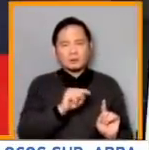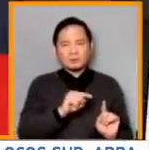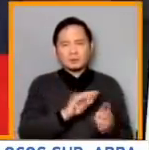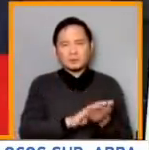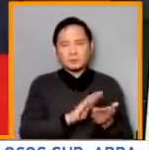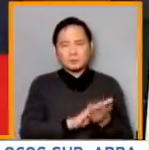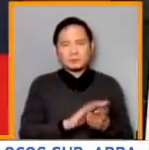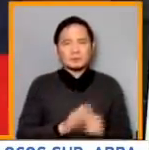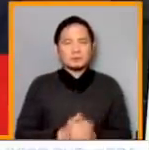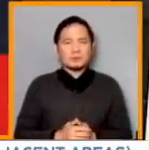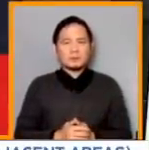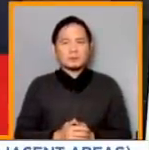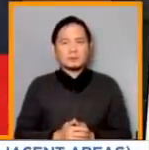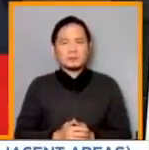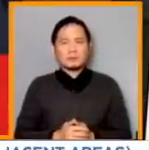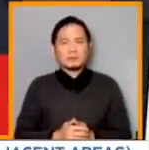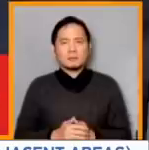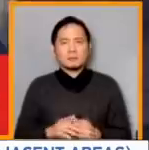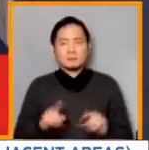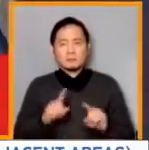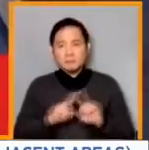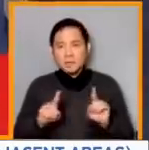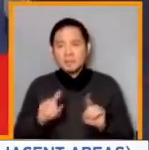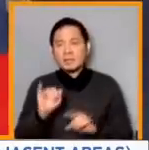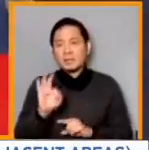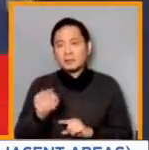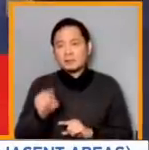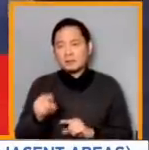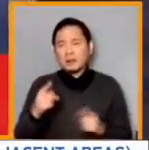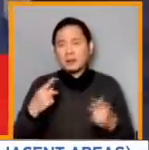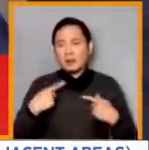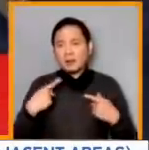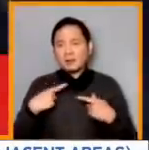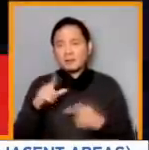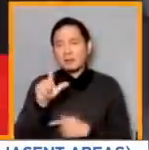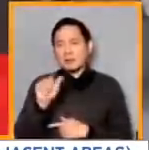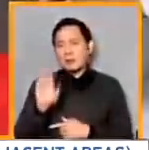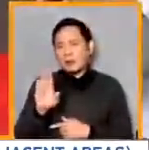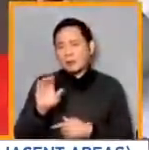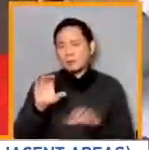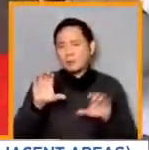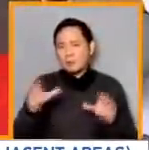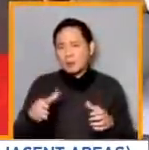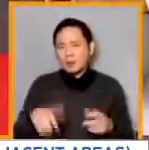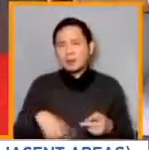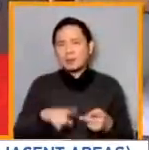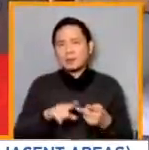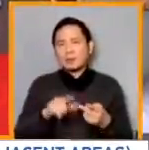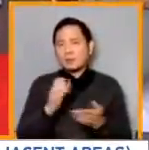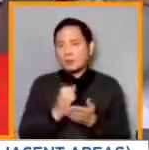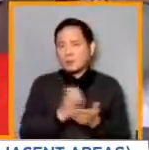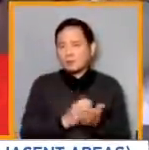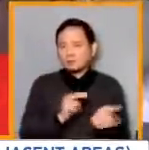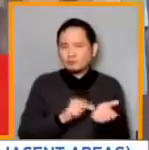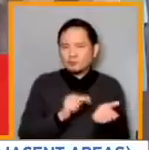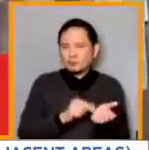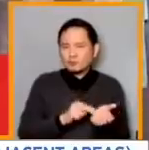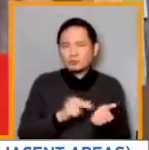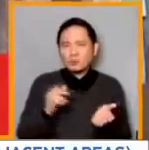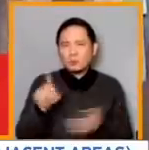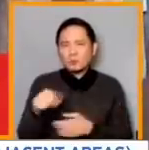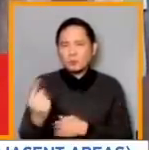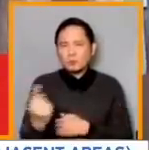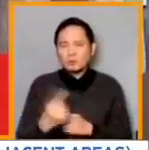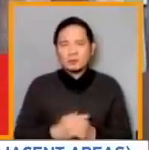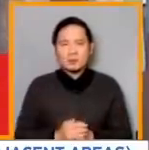student at mga estudyanteng may laboratory classes gaya ng medicine courses. At nitong Lunes, April 4,